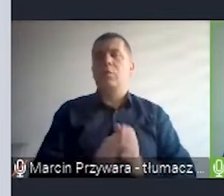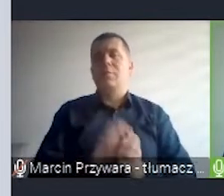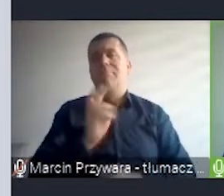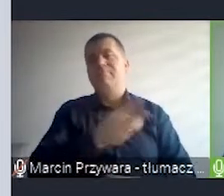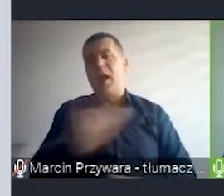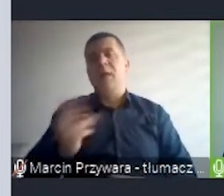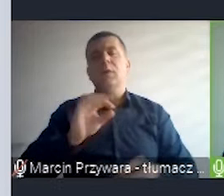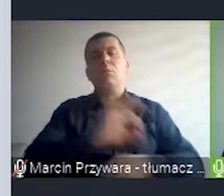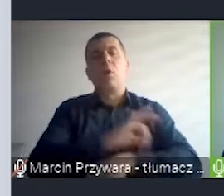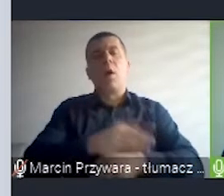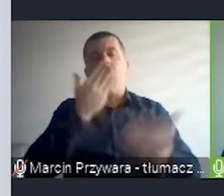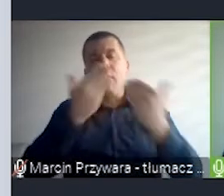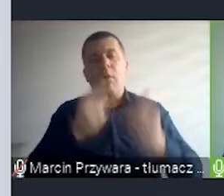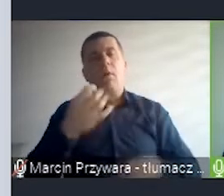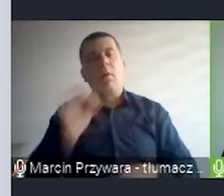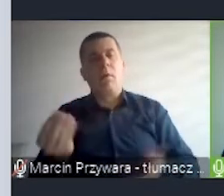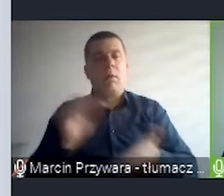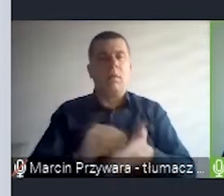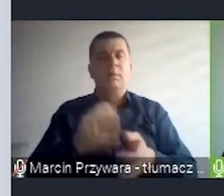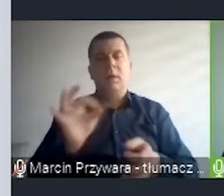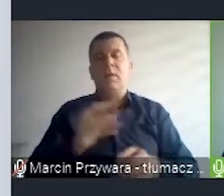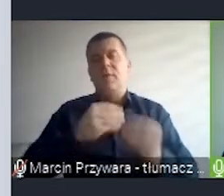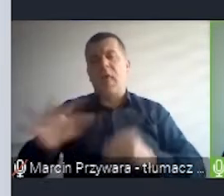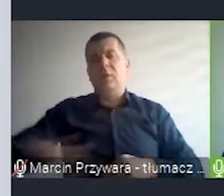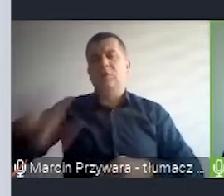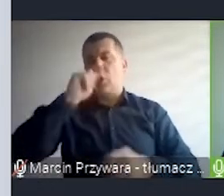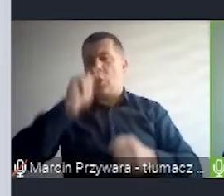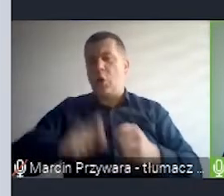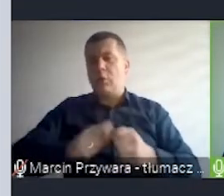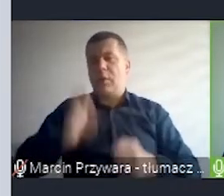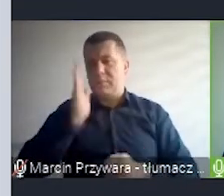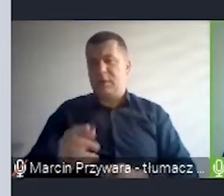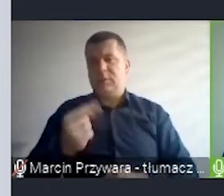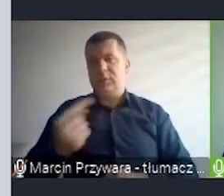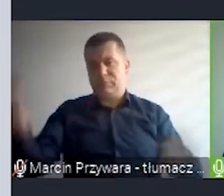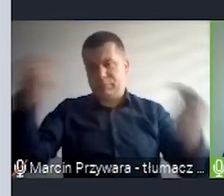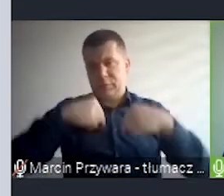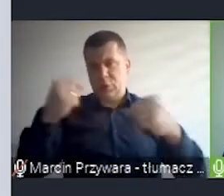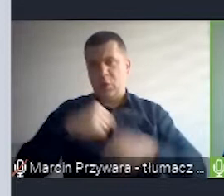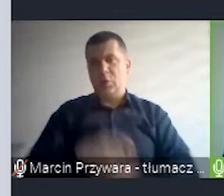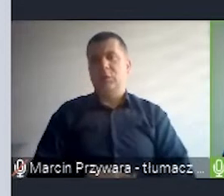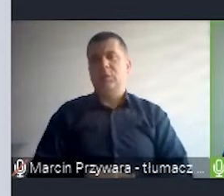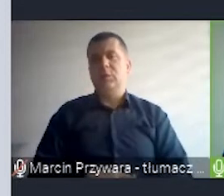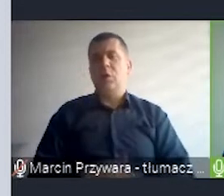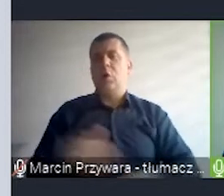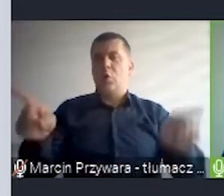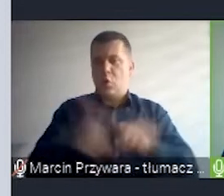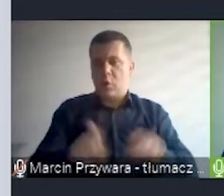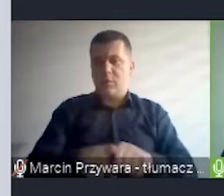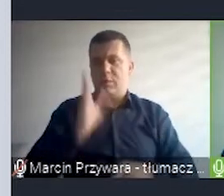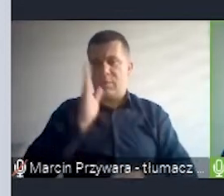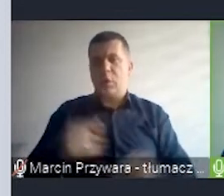waszego projektu. No i większość kontrolerów, którzy będą do was przychodzić, również będzie